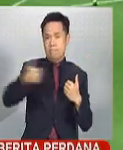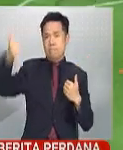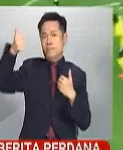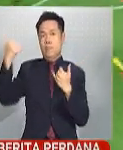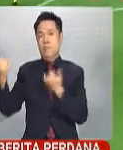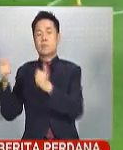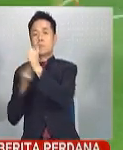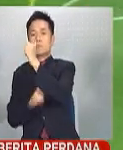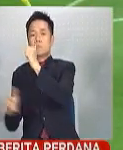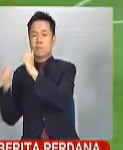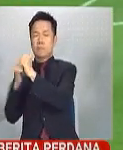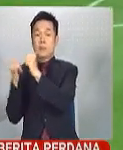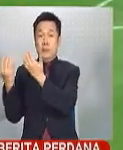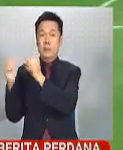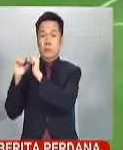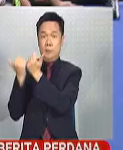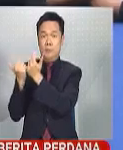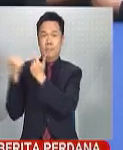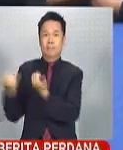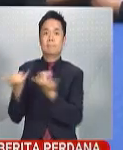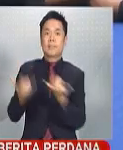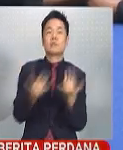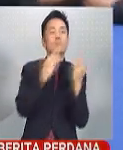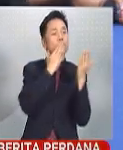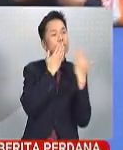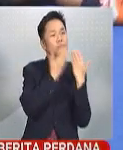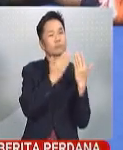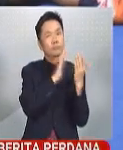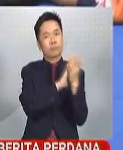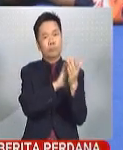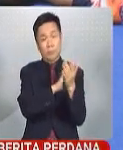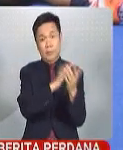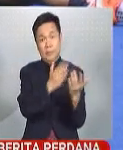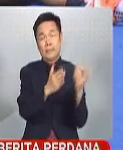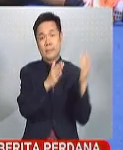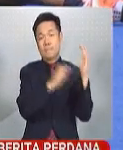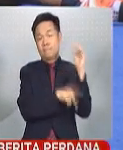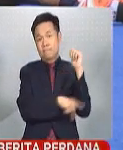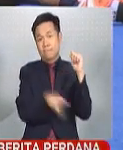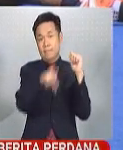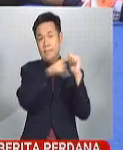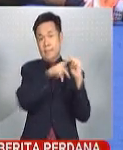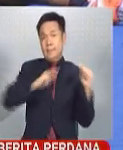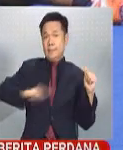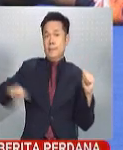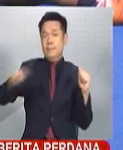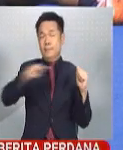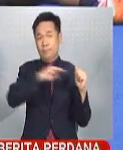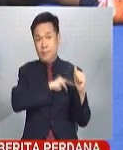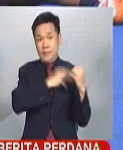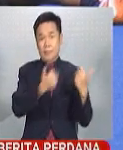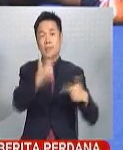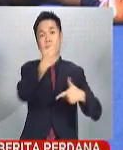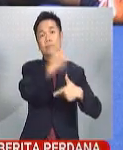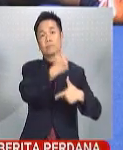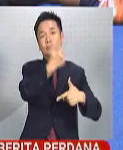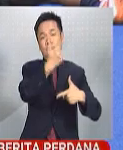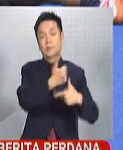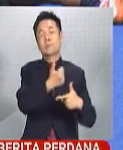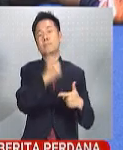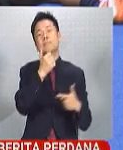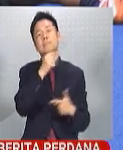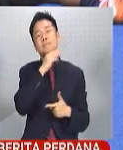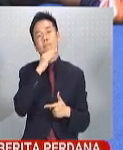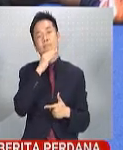masa sama, Sam turut mengucapkan tahniah kepada Senator Wan Ahmad Faisal Wan Ahmad Kamal yang dilantik sebagai Timbalan Menteri Belia dan